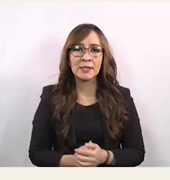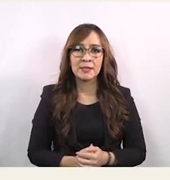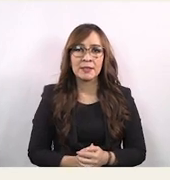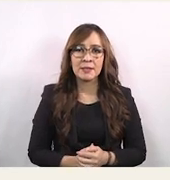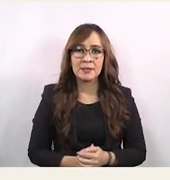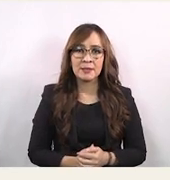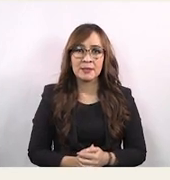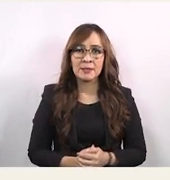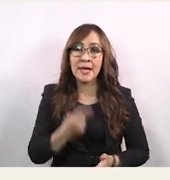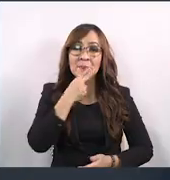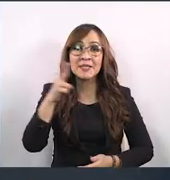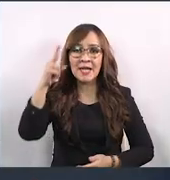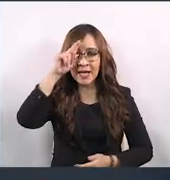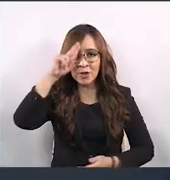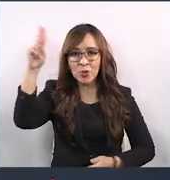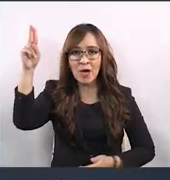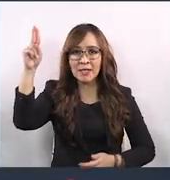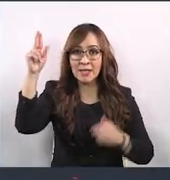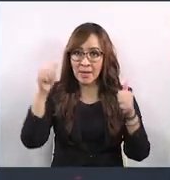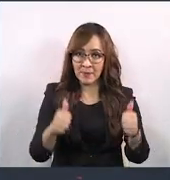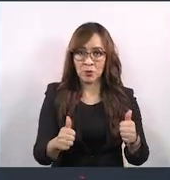i7 sama saya katakan aneh